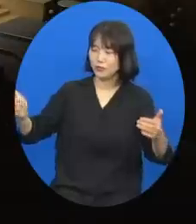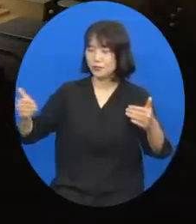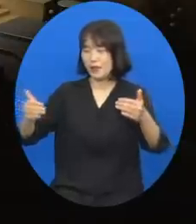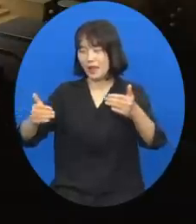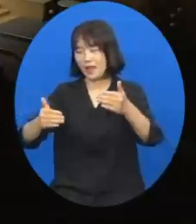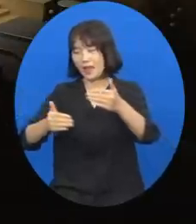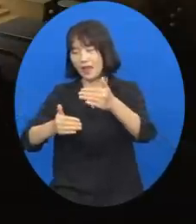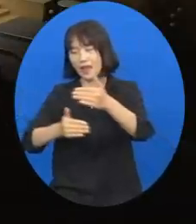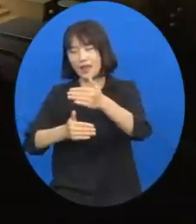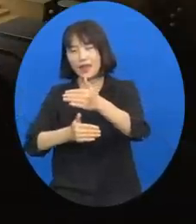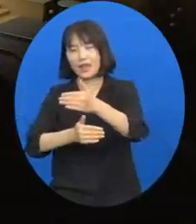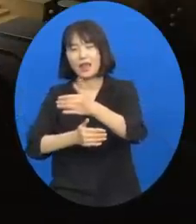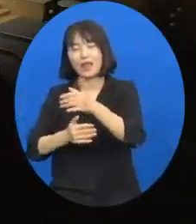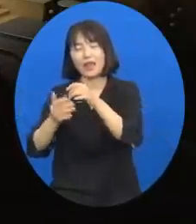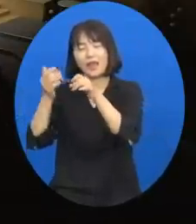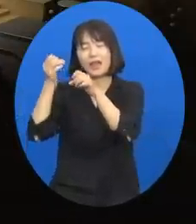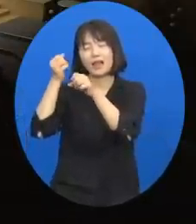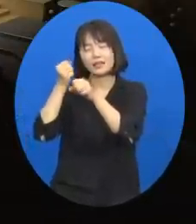we